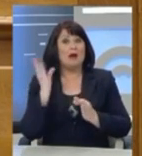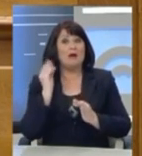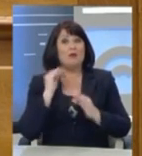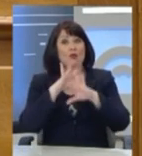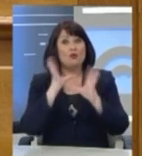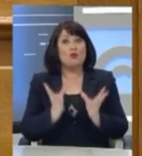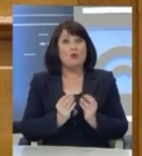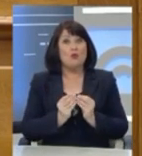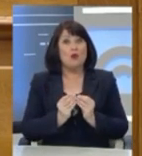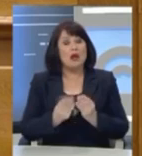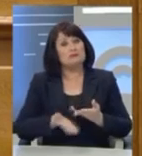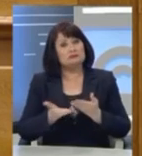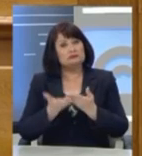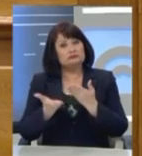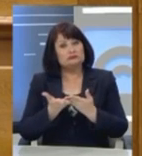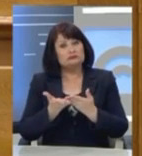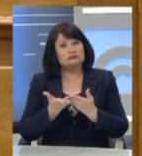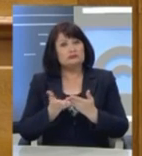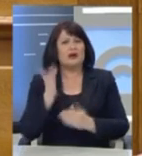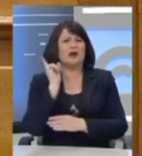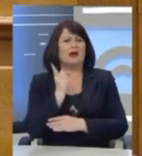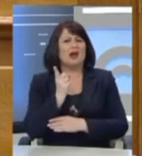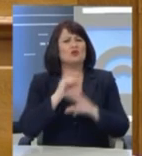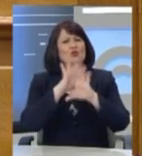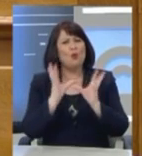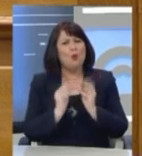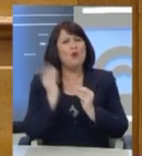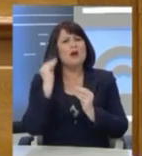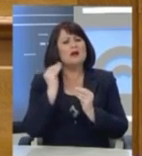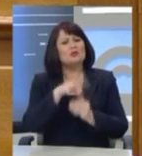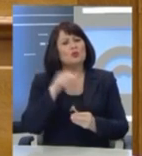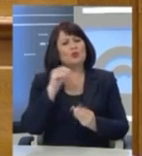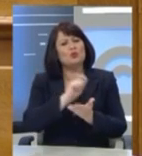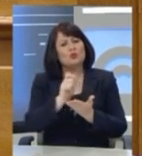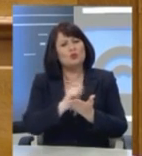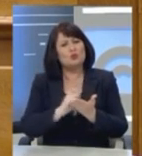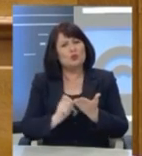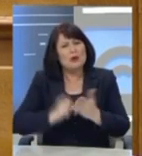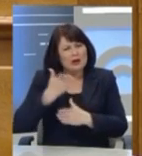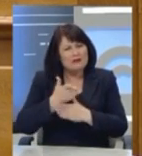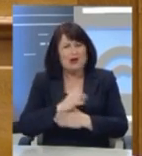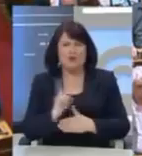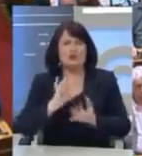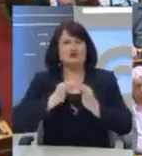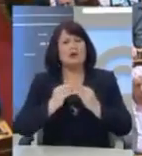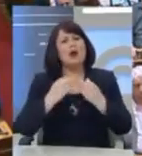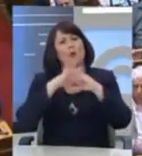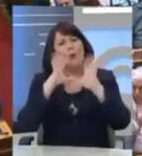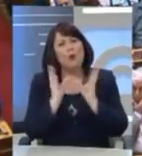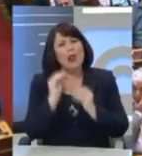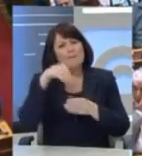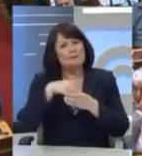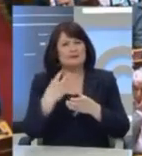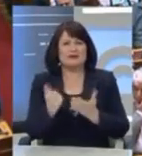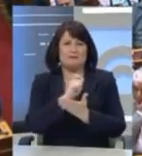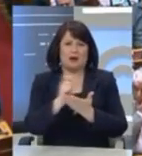τους υποστηρικτές και τους επικριτές και καταγράφει, δεν κρίνει, καταγράφει. Οι